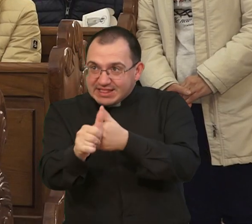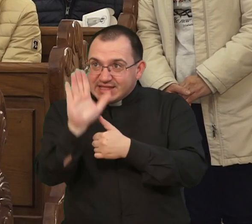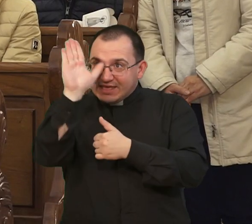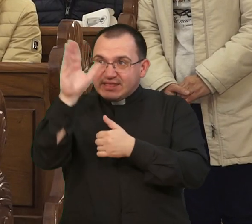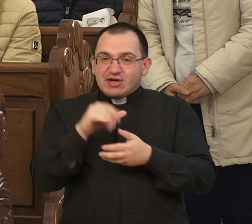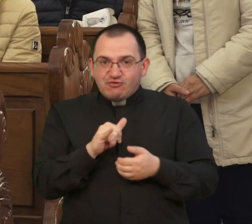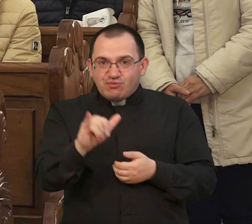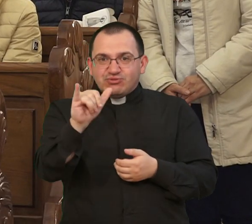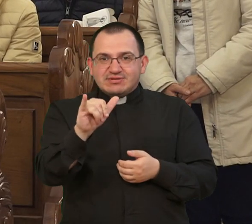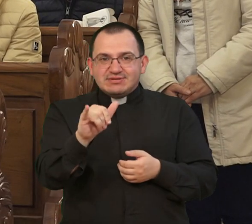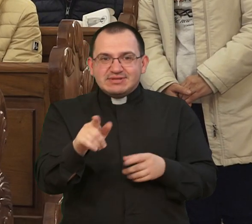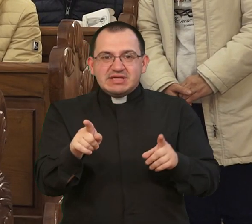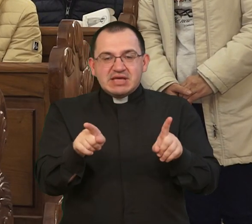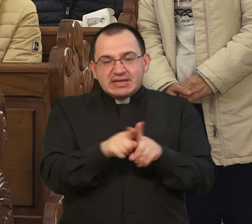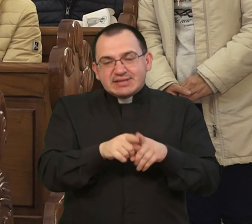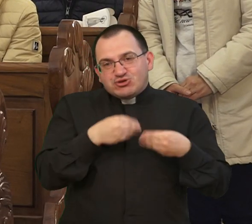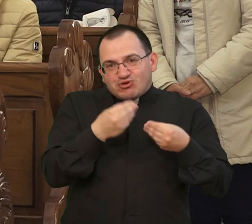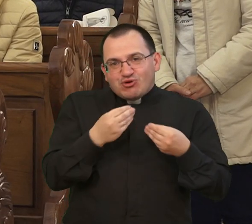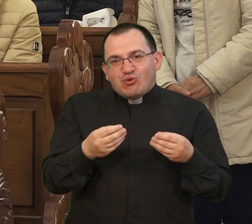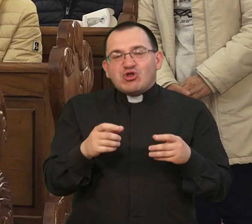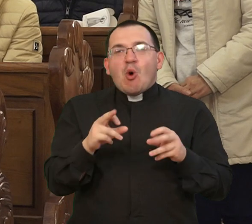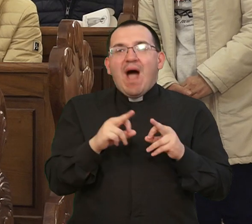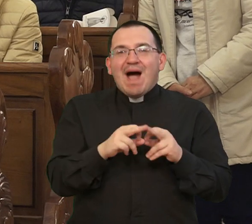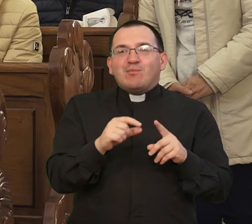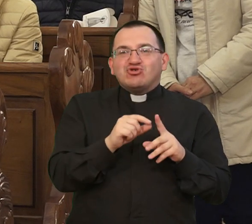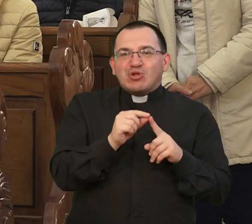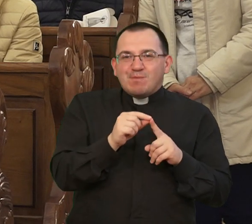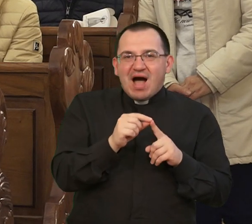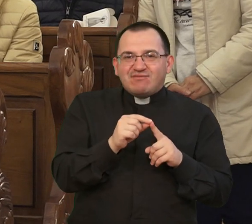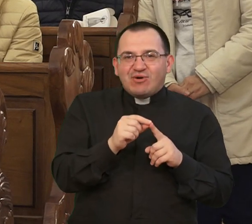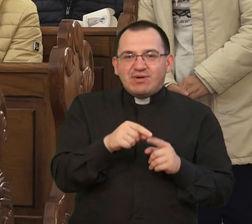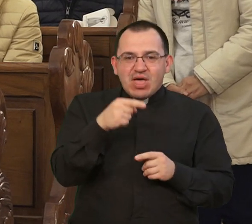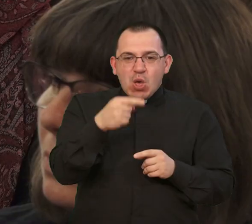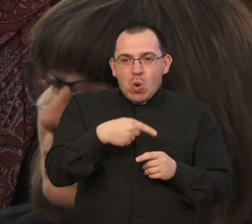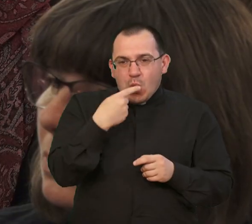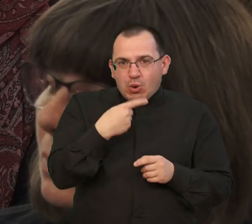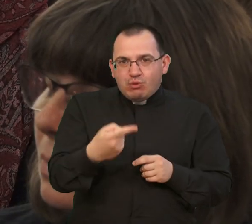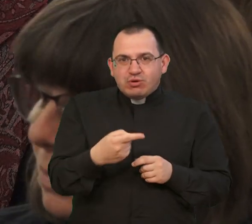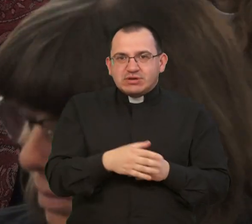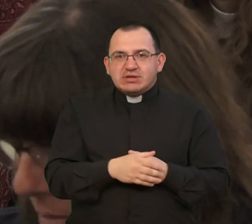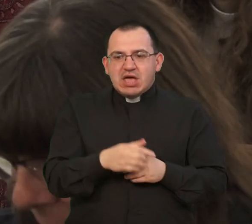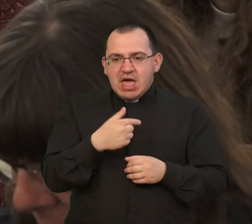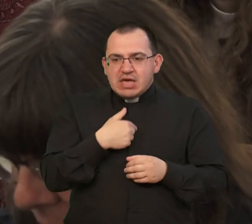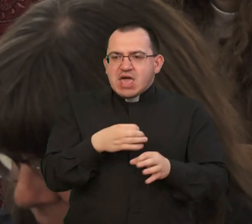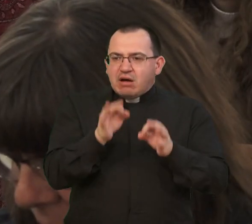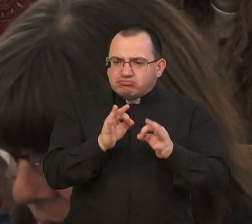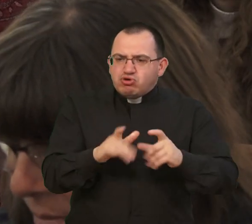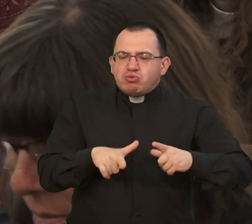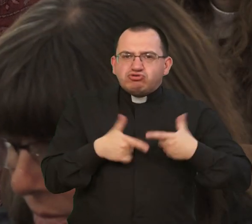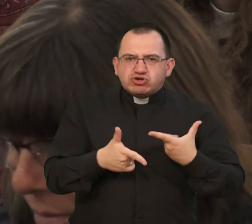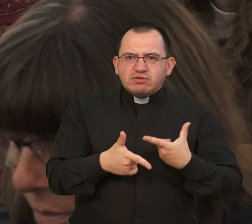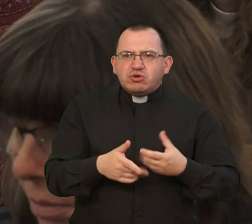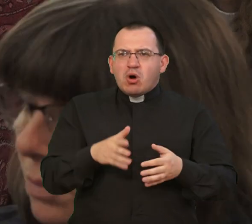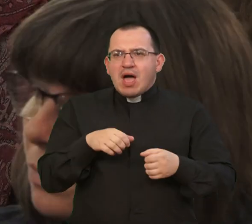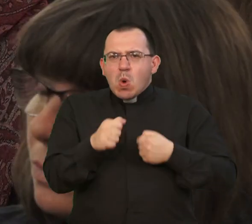im je progovorio o apostolu Pavlu, koji na kraju svojeg zemaljskog života svjedoči: dobar sam boj bio,